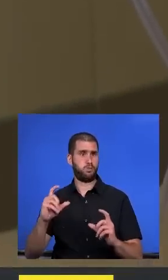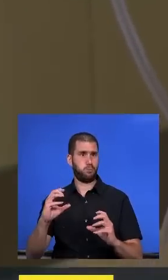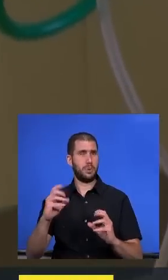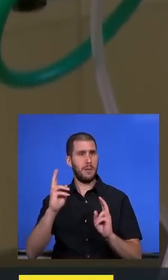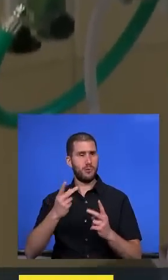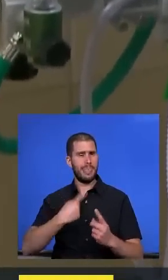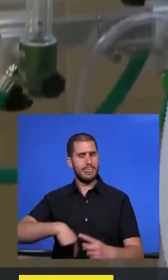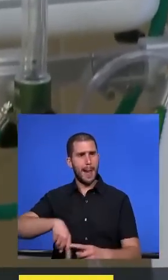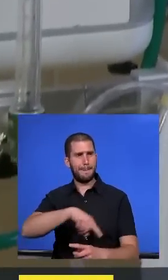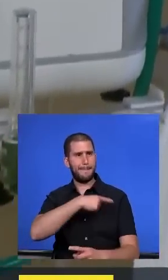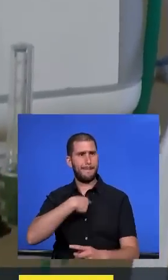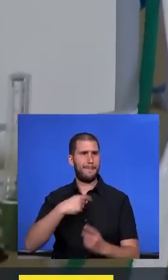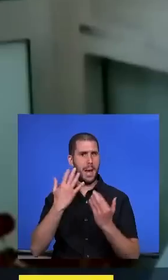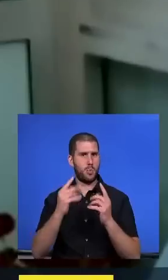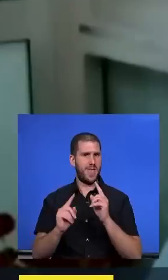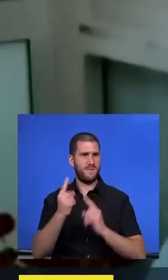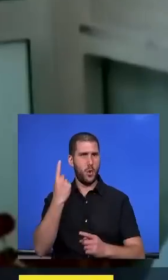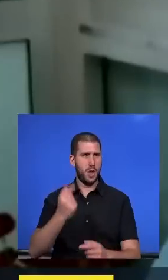זרימה של דם בכמות גבוהה.